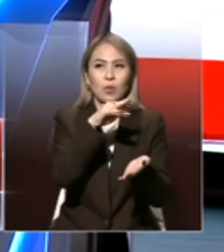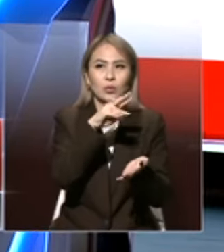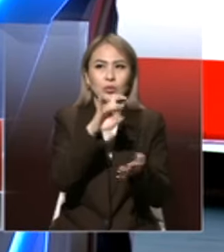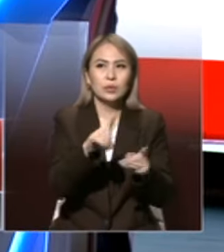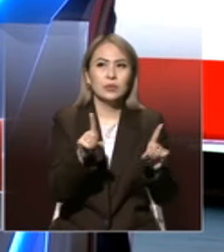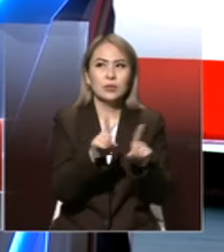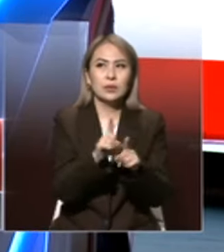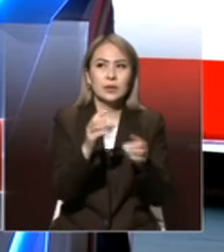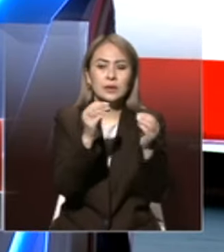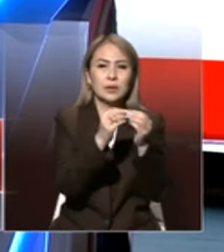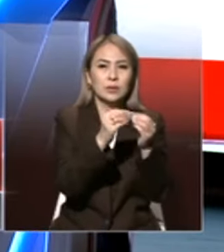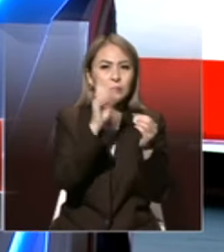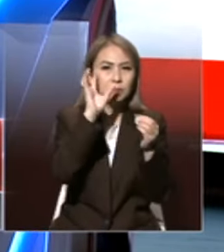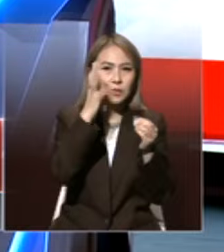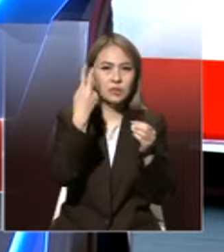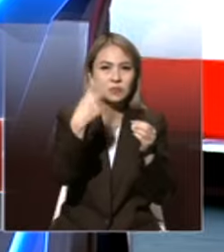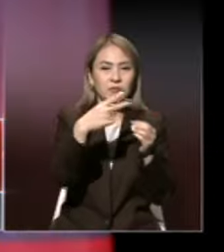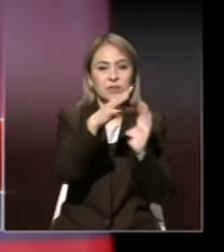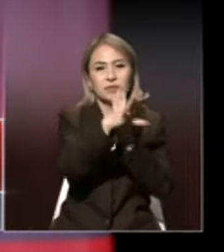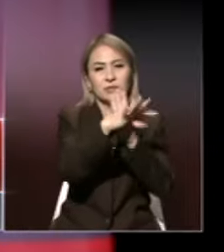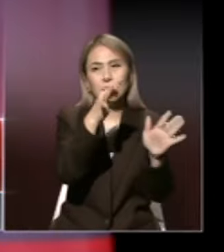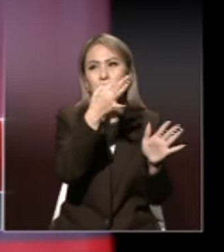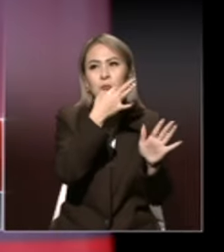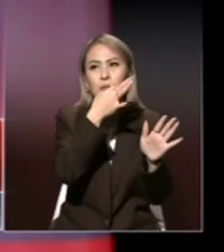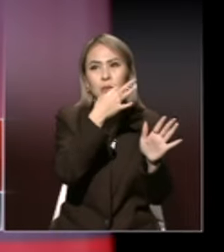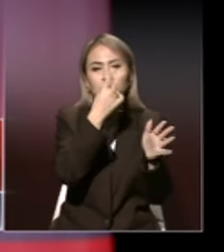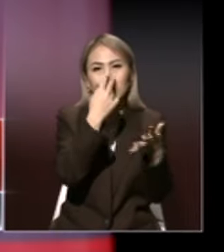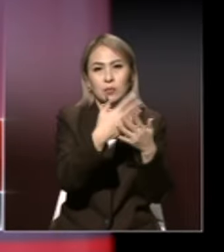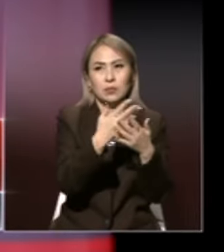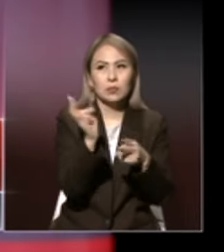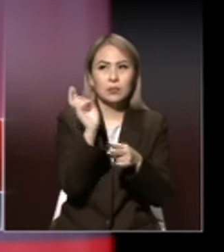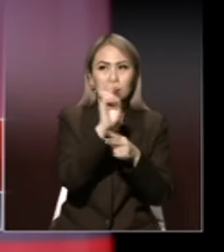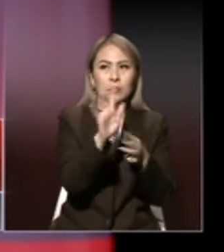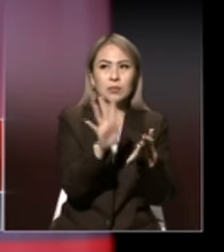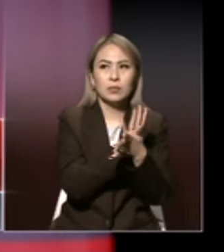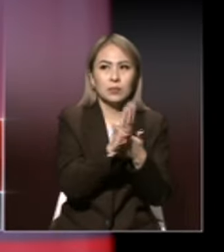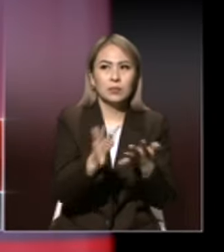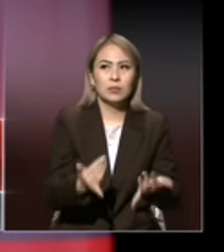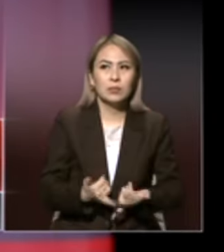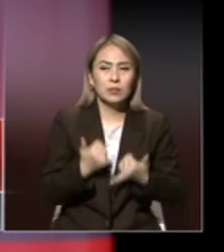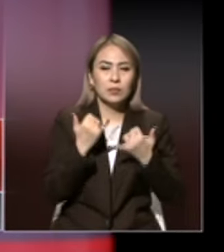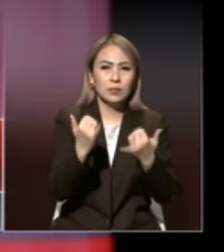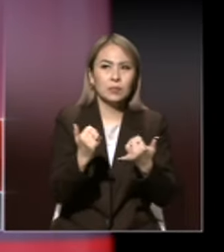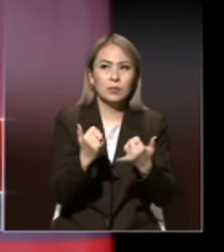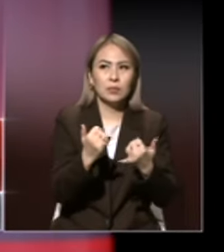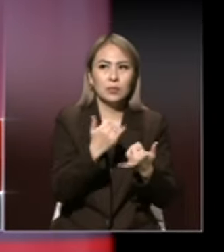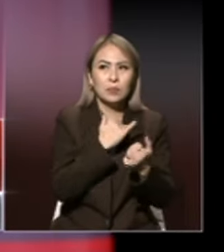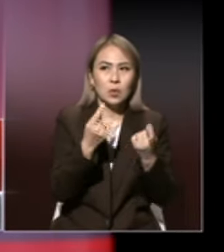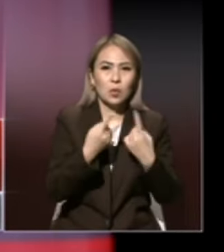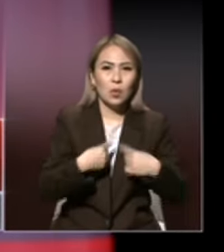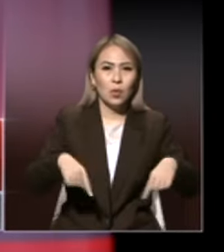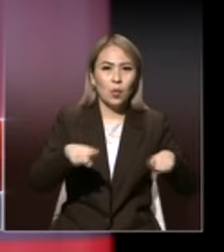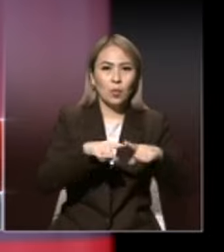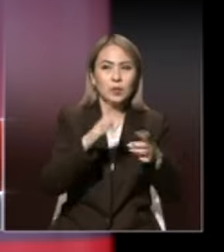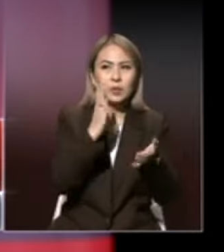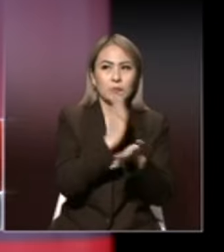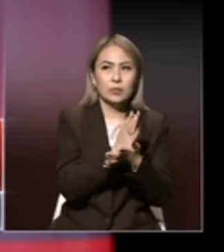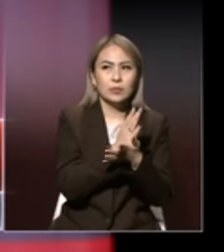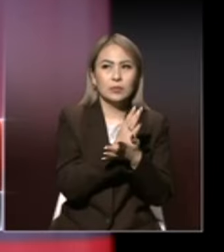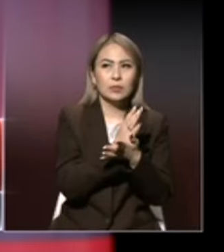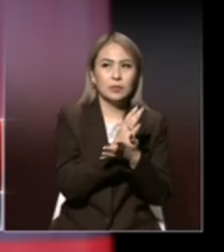мұны 10 психолог, 20 психолог таңда қалағанына көрсет, олар саған тегін қызмет көрсет. Бізде қоғамдық ұйымдар бар ғой. Сондай